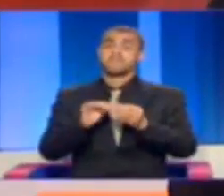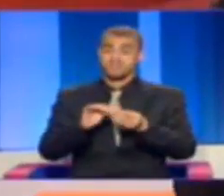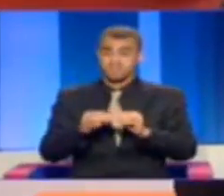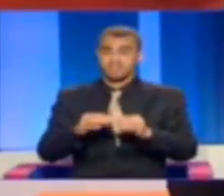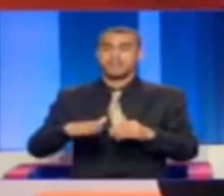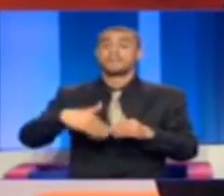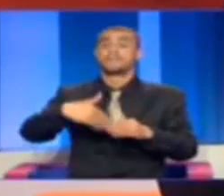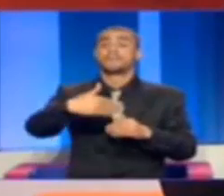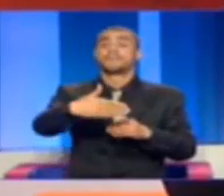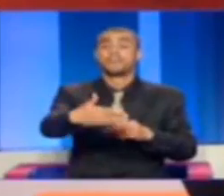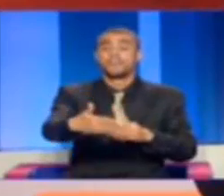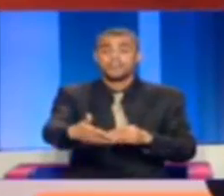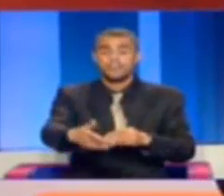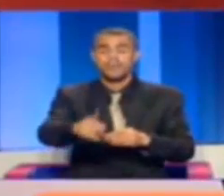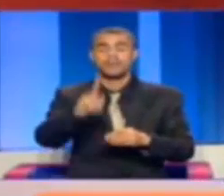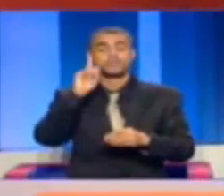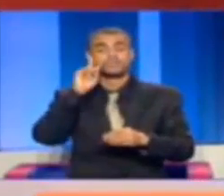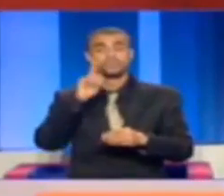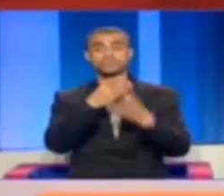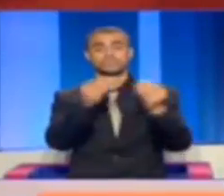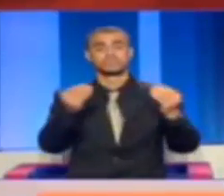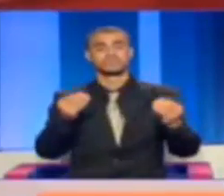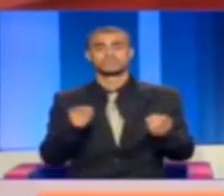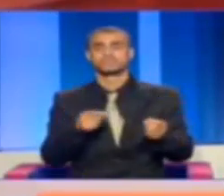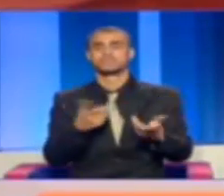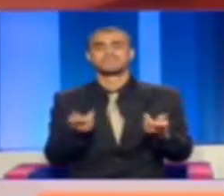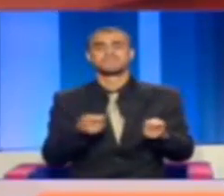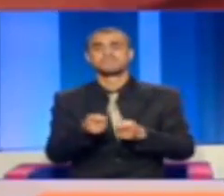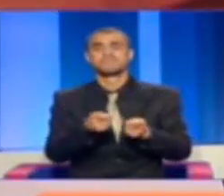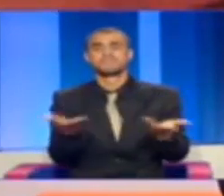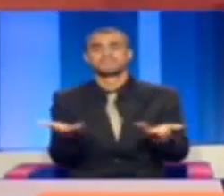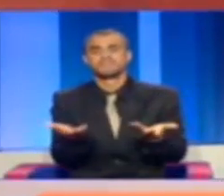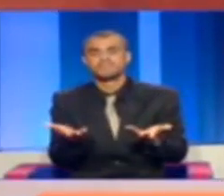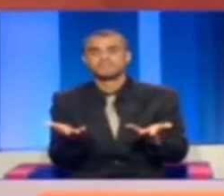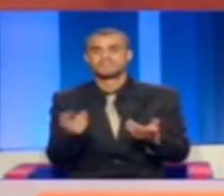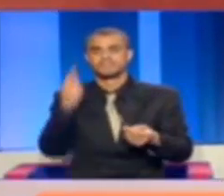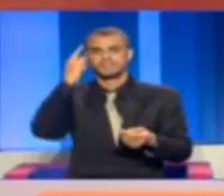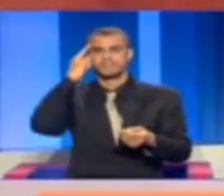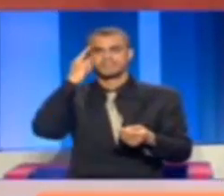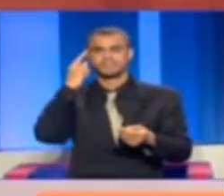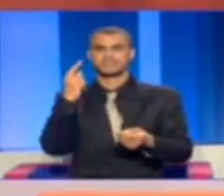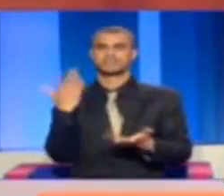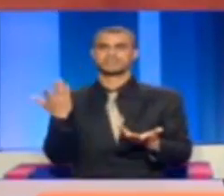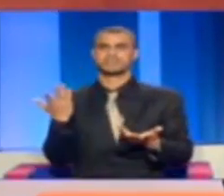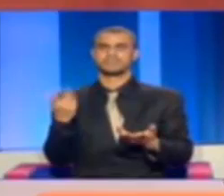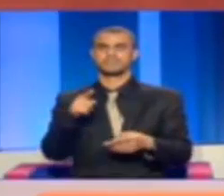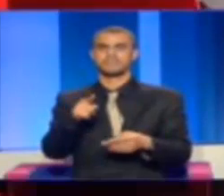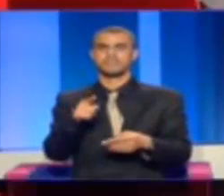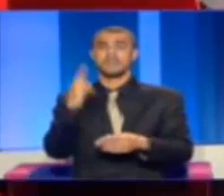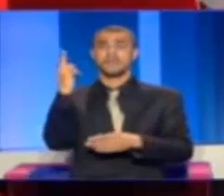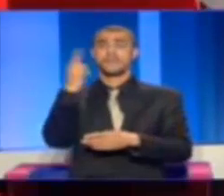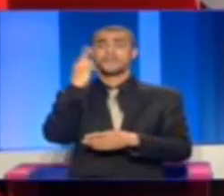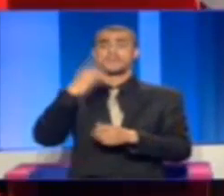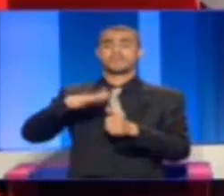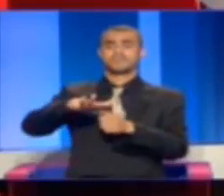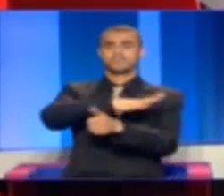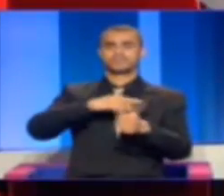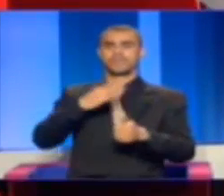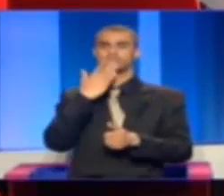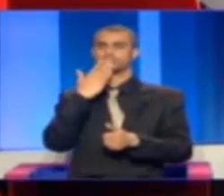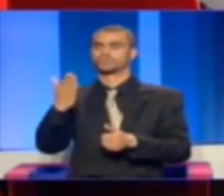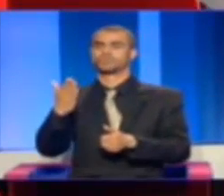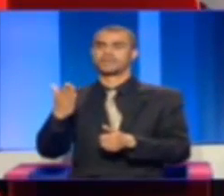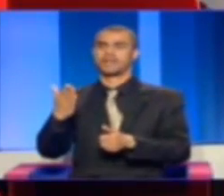المتاخر مازال ما قطعناش فيه اشواط مهمه. ونعيم معك دكتور عبد الرحيم العطري، ربما نديروا خلاصات لحوارنا اليوم. خلاصه.